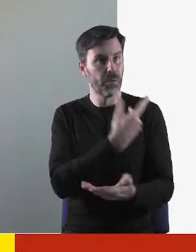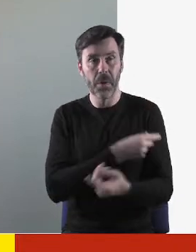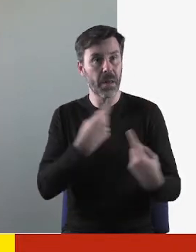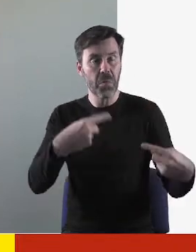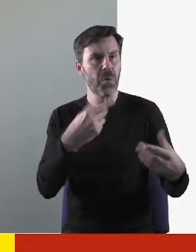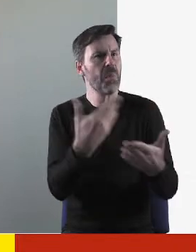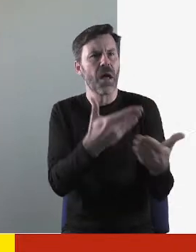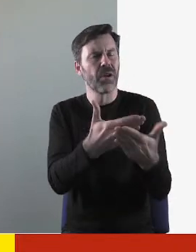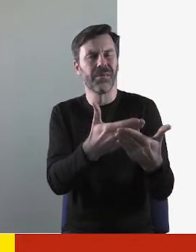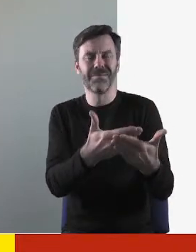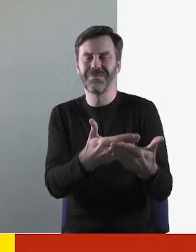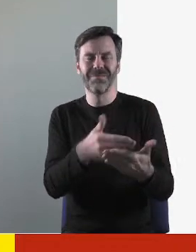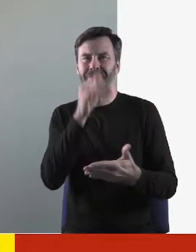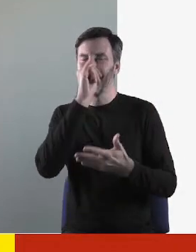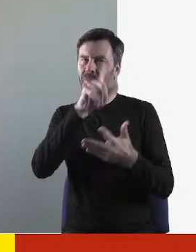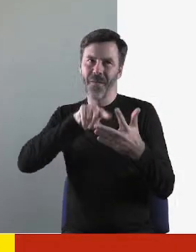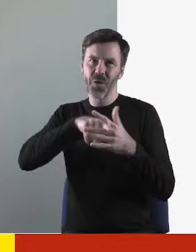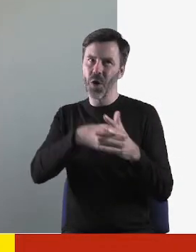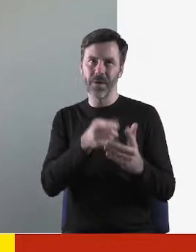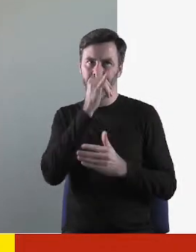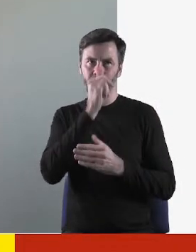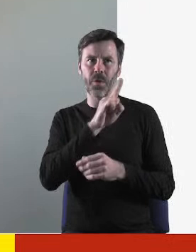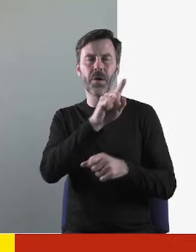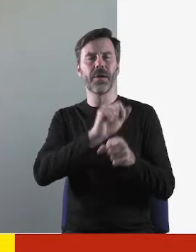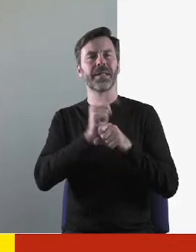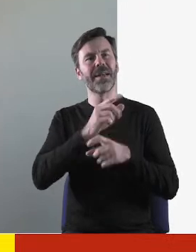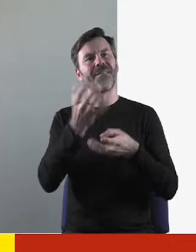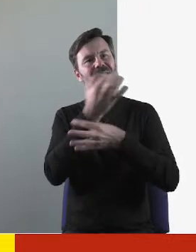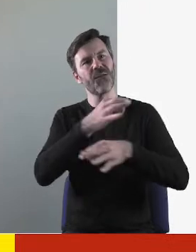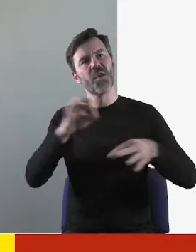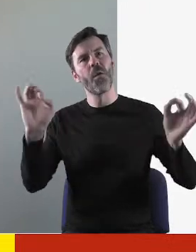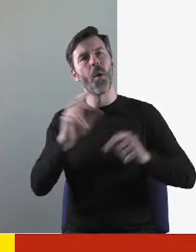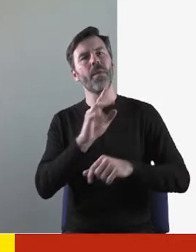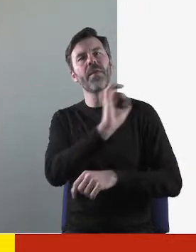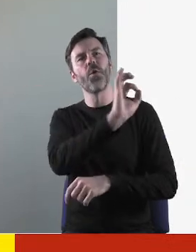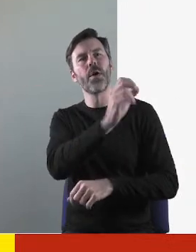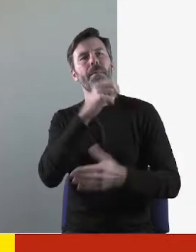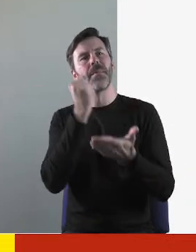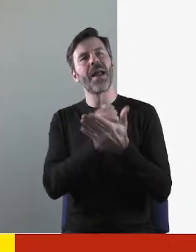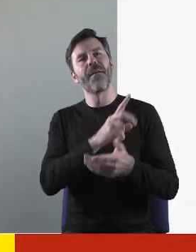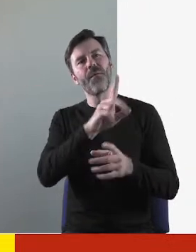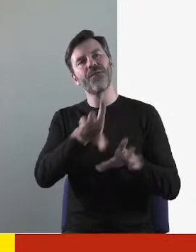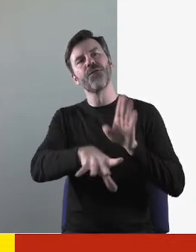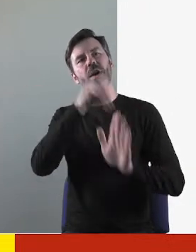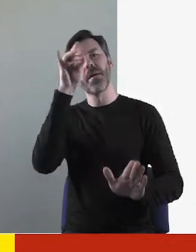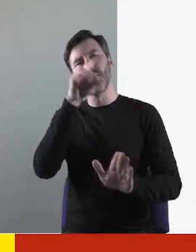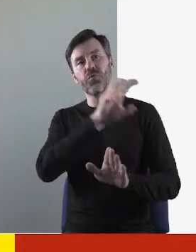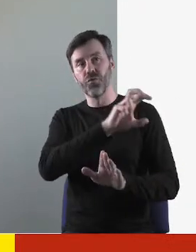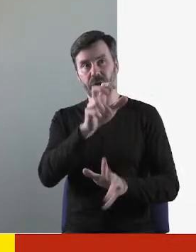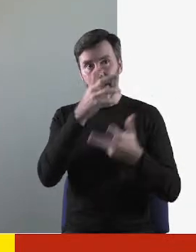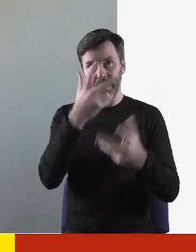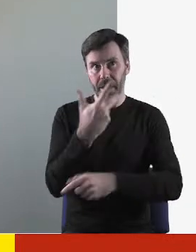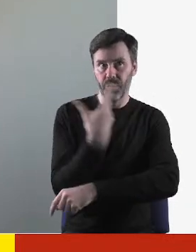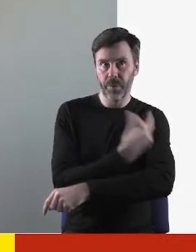ta dobrowolność wskazuje na to, że każdy ma prawo wyboru. Natomiast Ten, kto jest